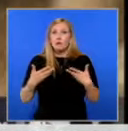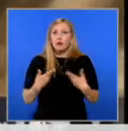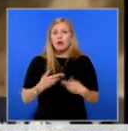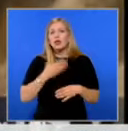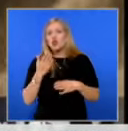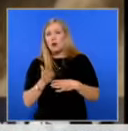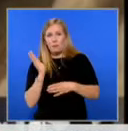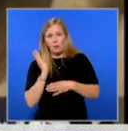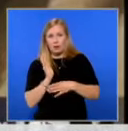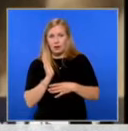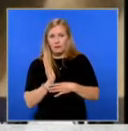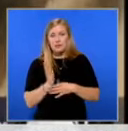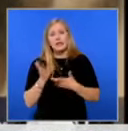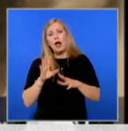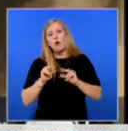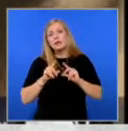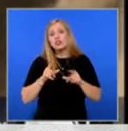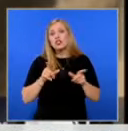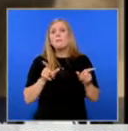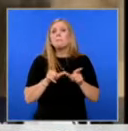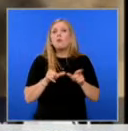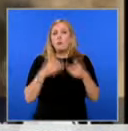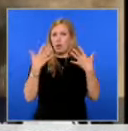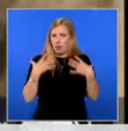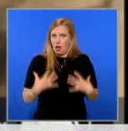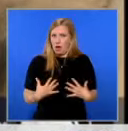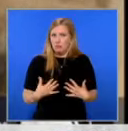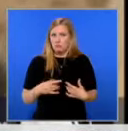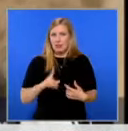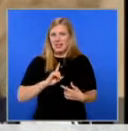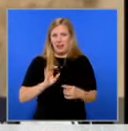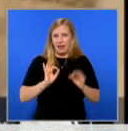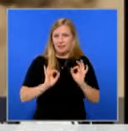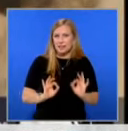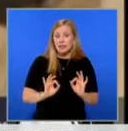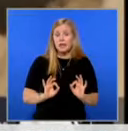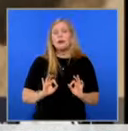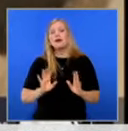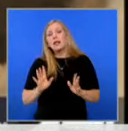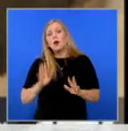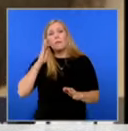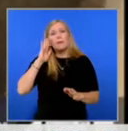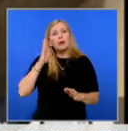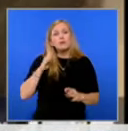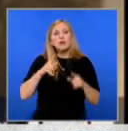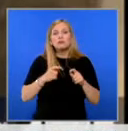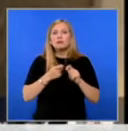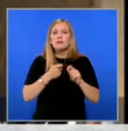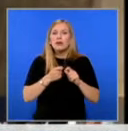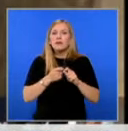скептици твърдят че мумиите не са истински появиха се предположение че останките са конструирани от части от различни